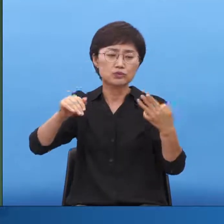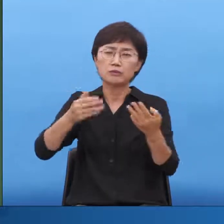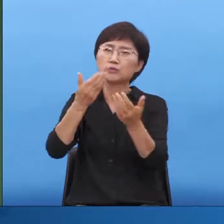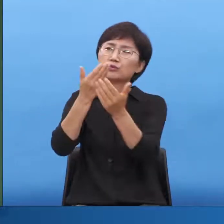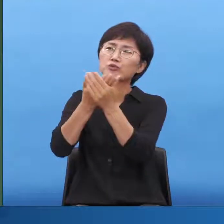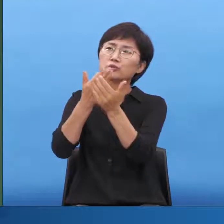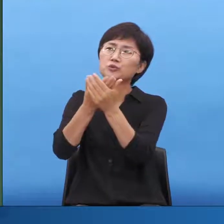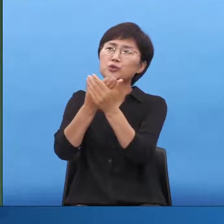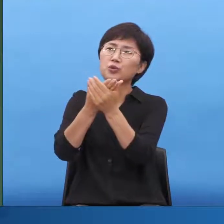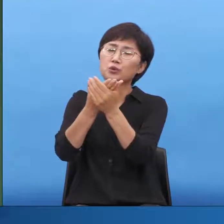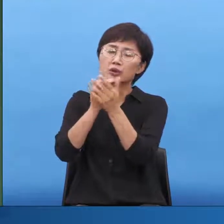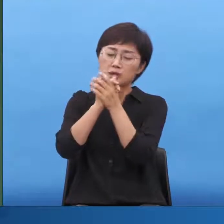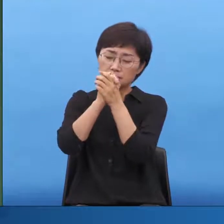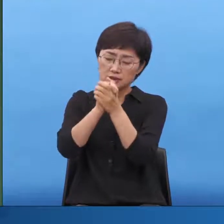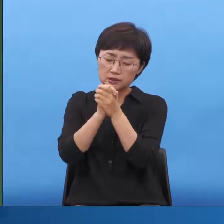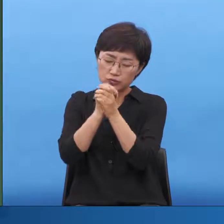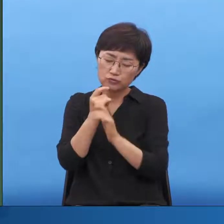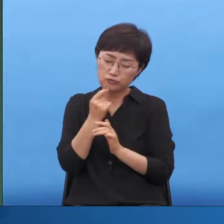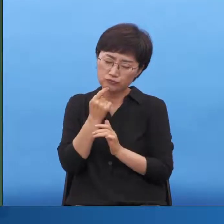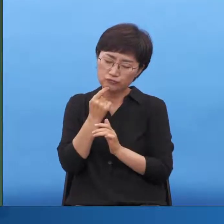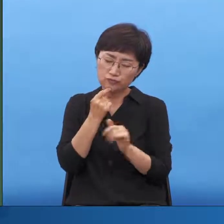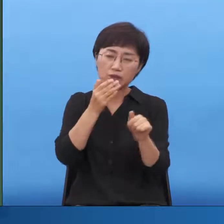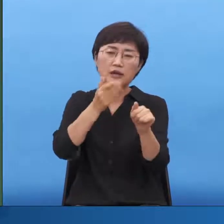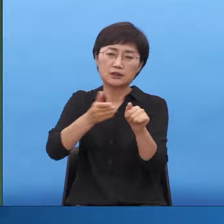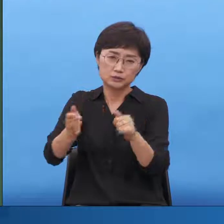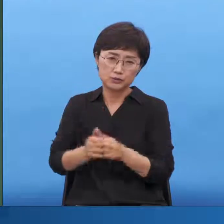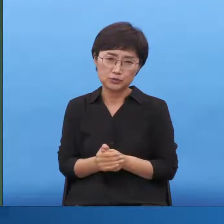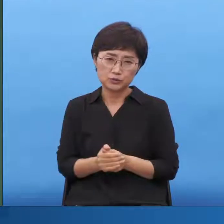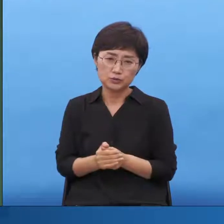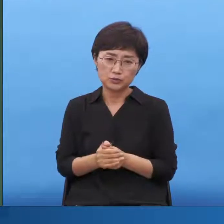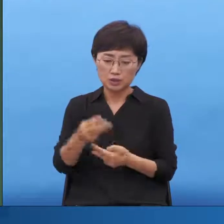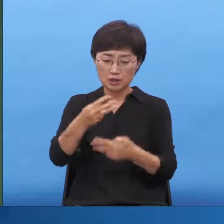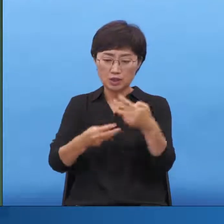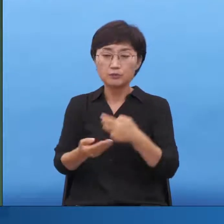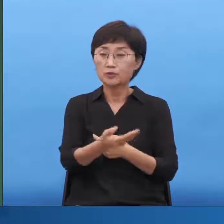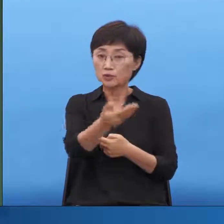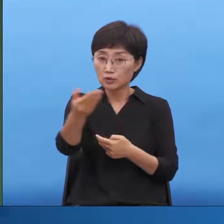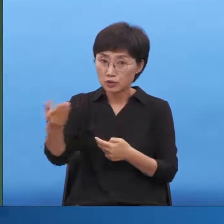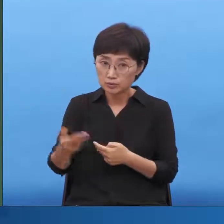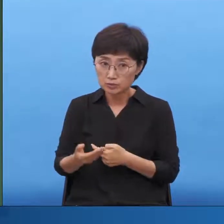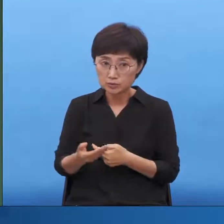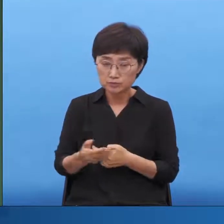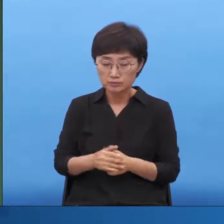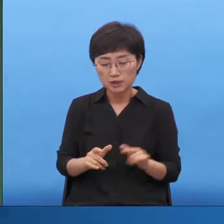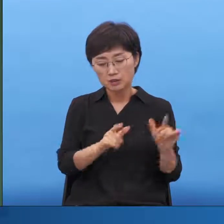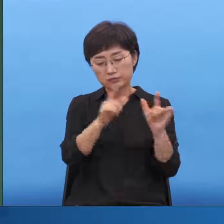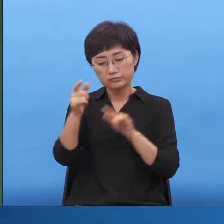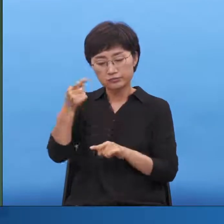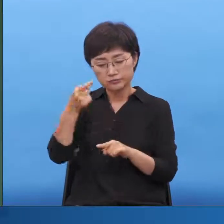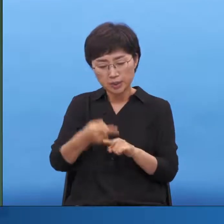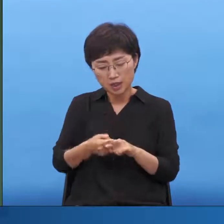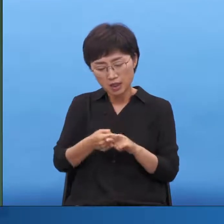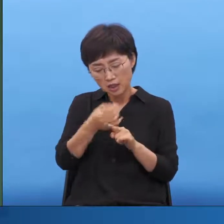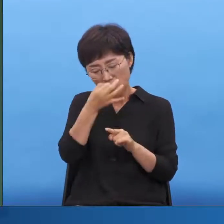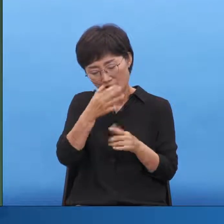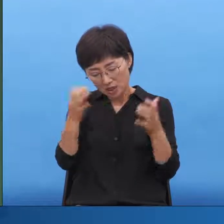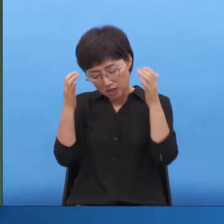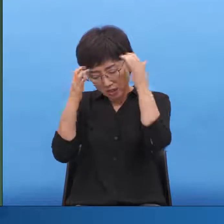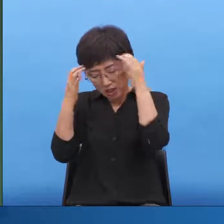我们的 remnant 여러분이 힘들고 어려울 때 있을 겁니다. 한번 하지 말고 기도 시작하세요.